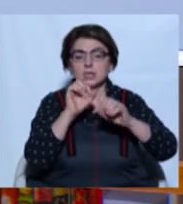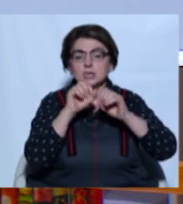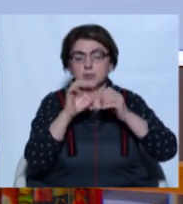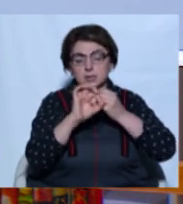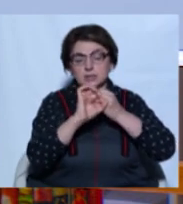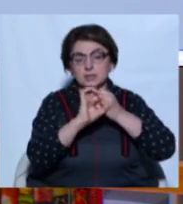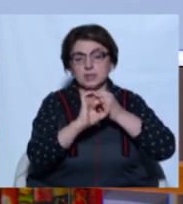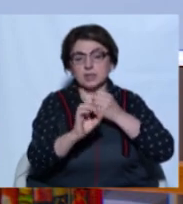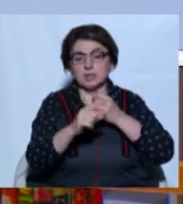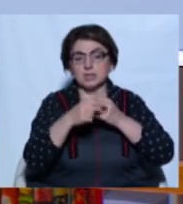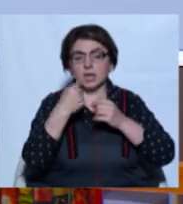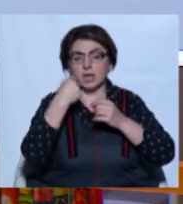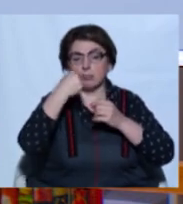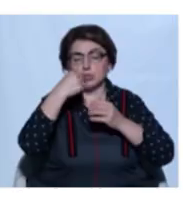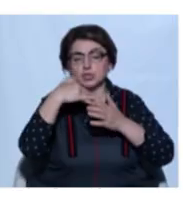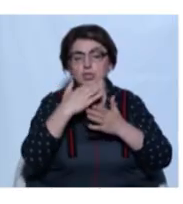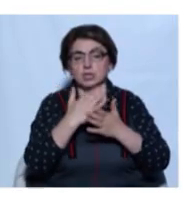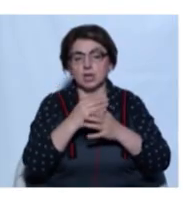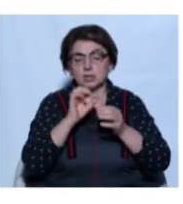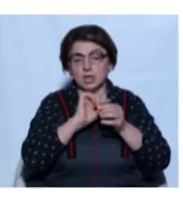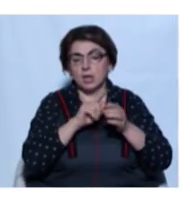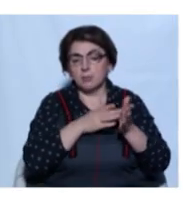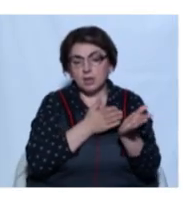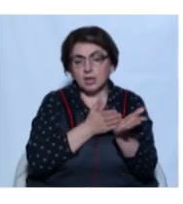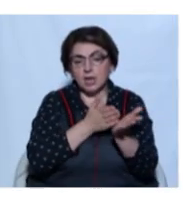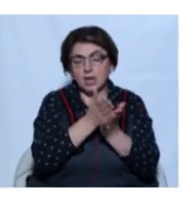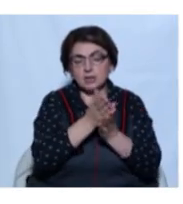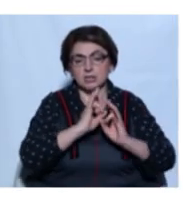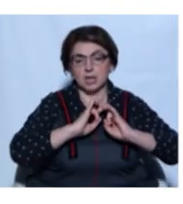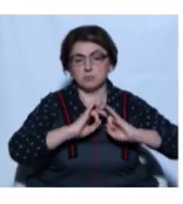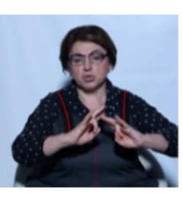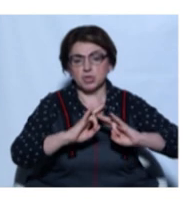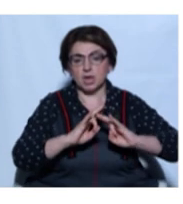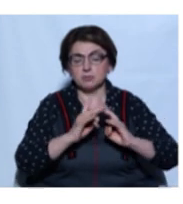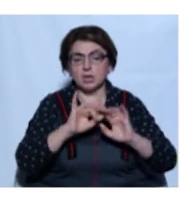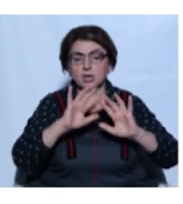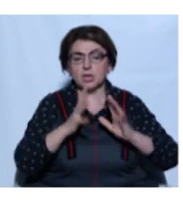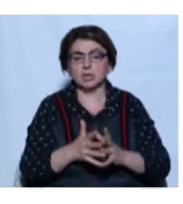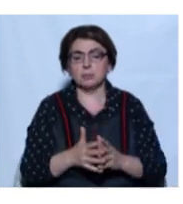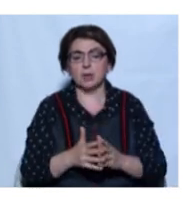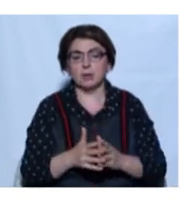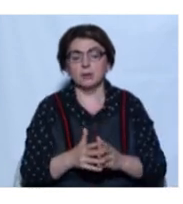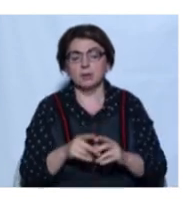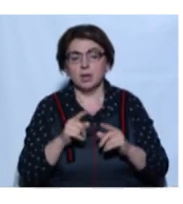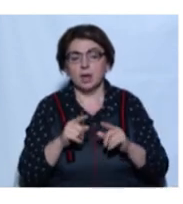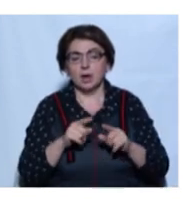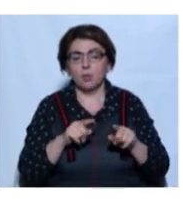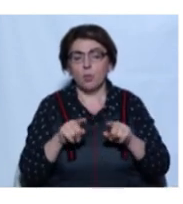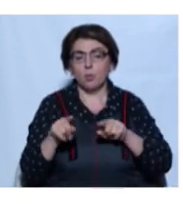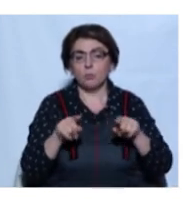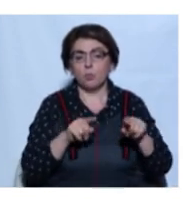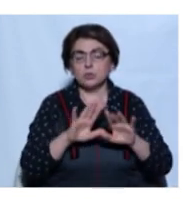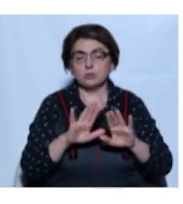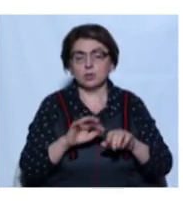სადინარი, რომელშიც კბილში არის, გაატარებს ამ შხამს და ხდება უმოძრაო